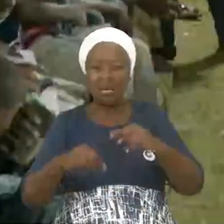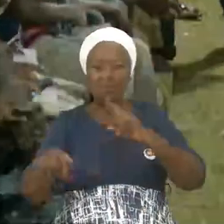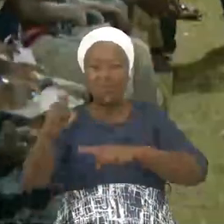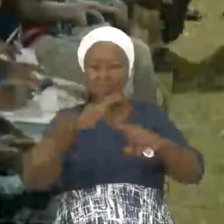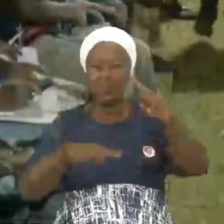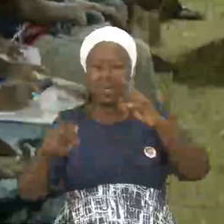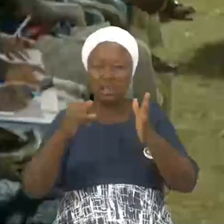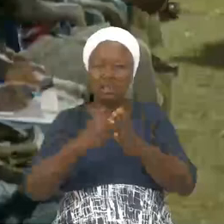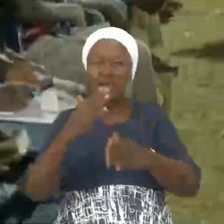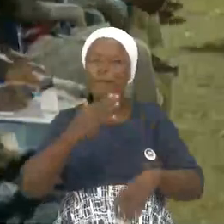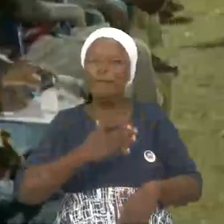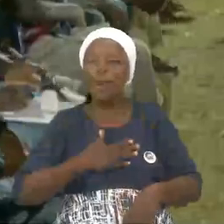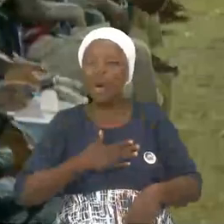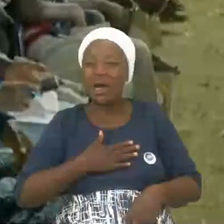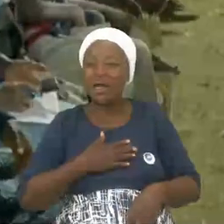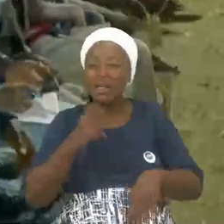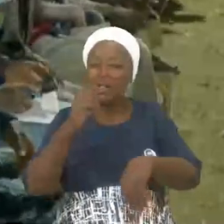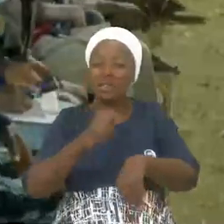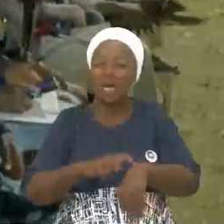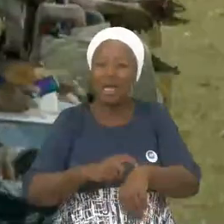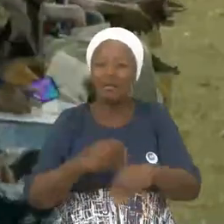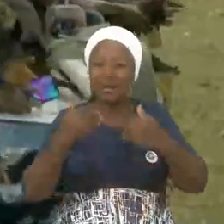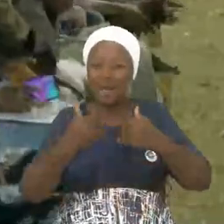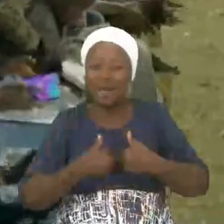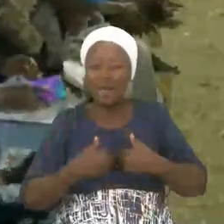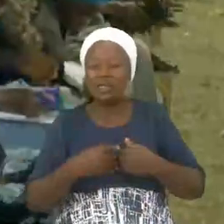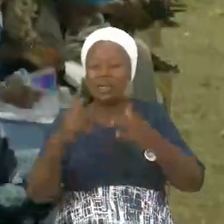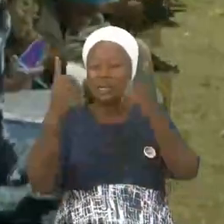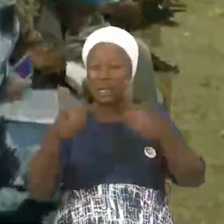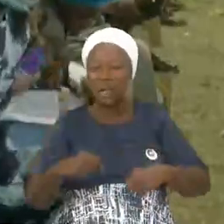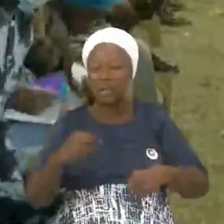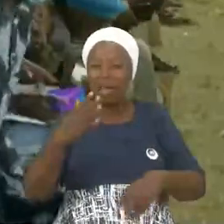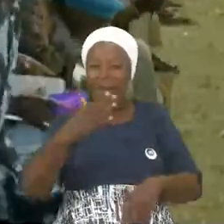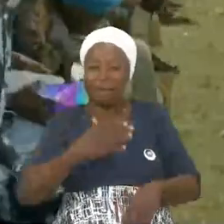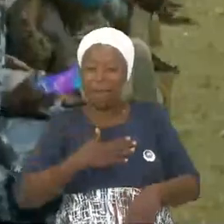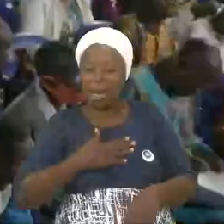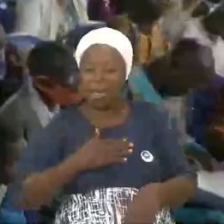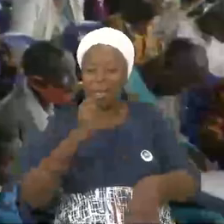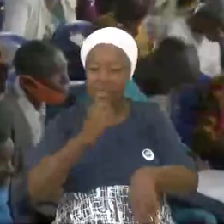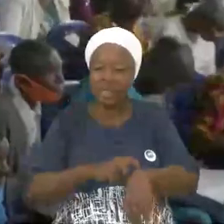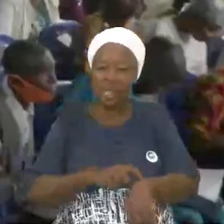fermés, ton heure a sonné. Dis mon heure a sonné.